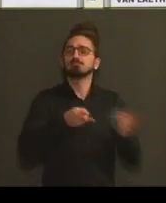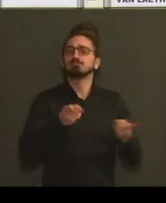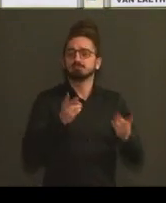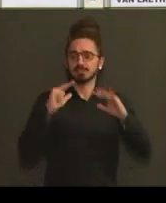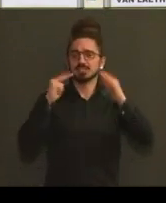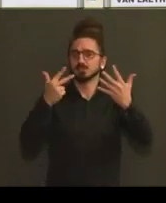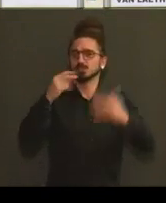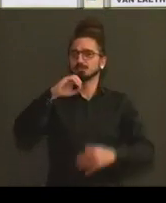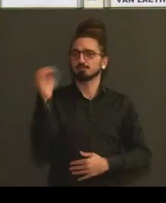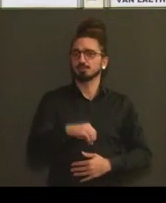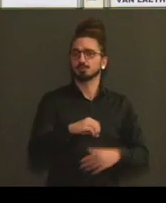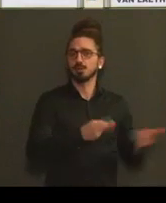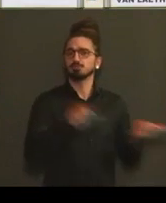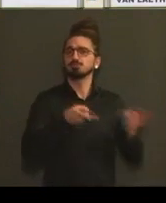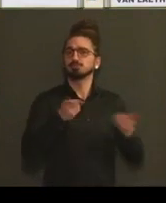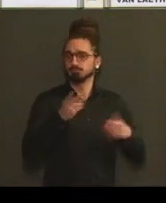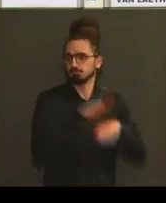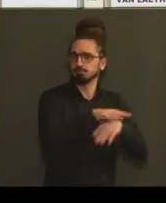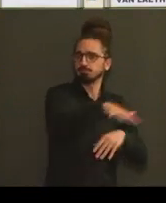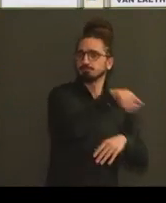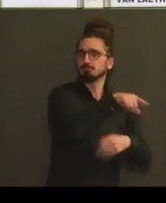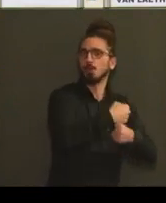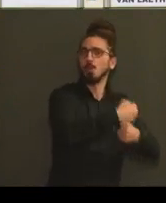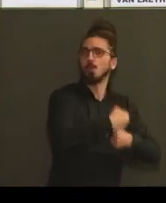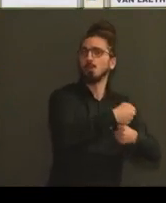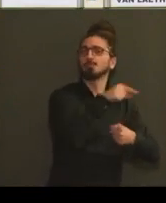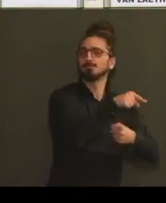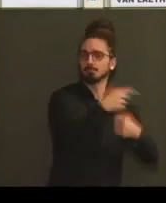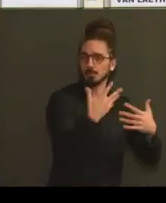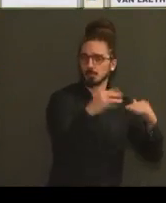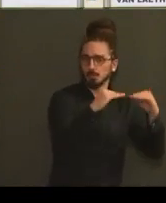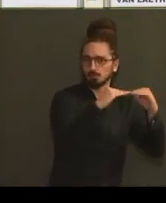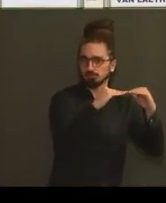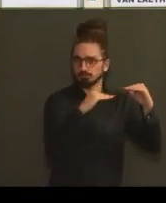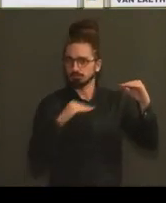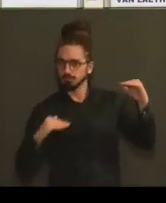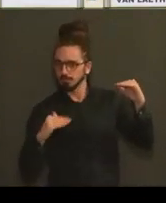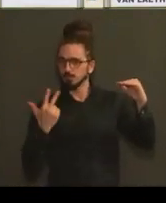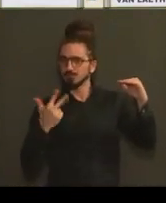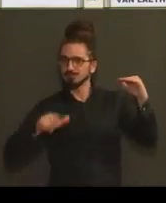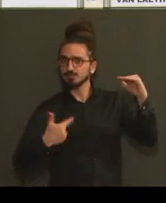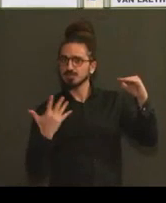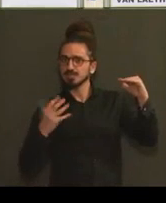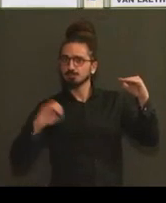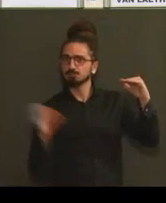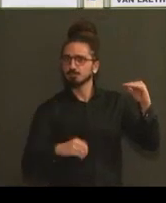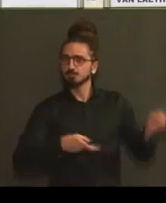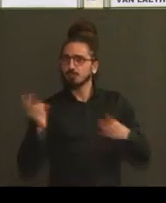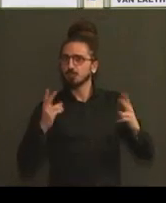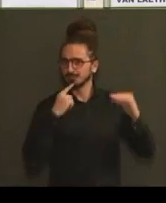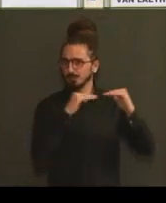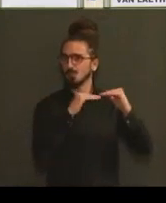de soins, alors qu'il n'est plus que de 8,5% actuellement. Ceci est probablement un premier